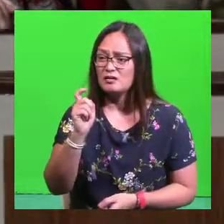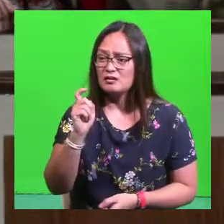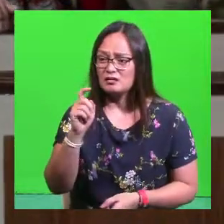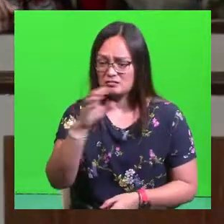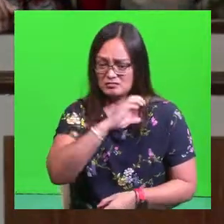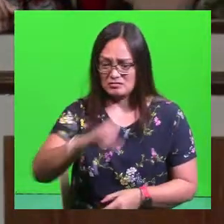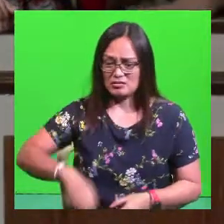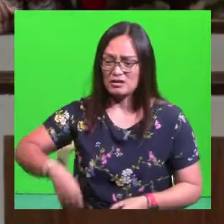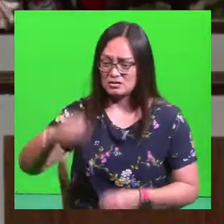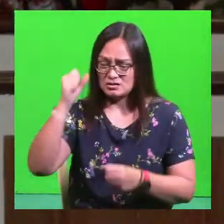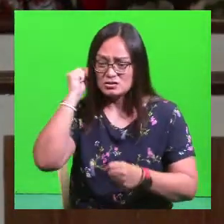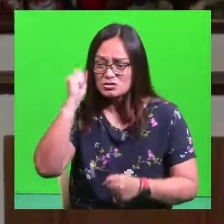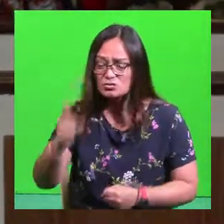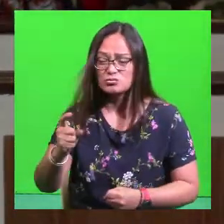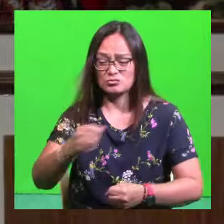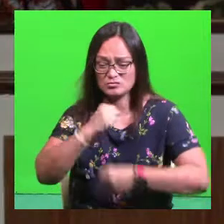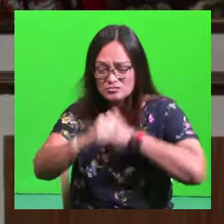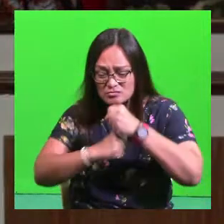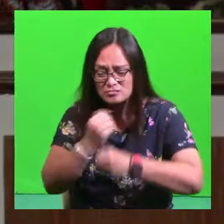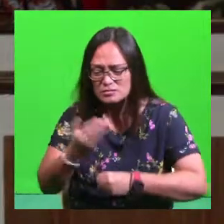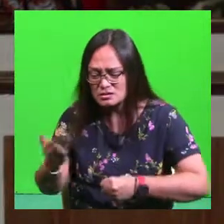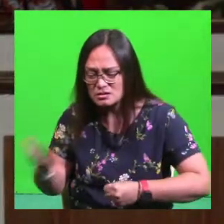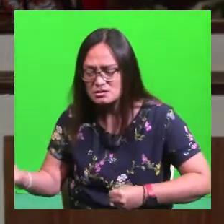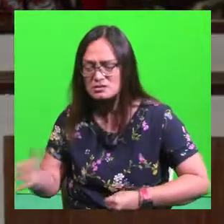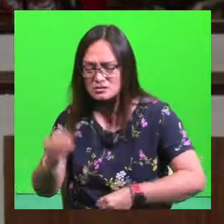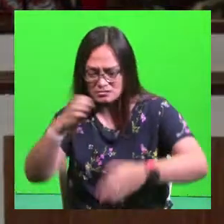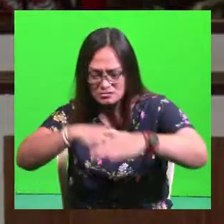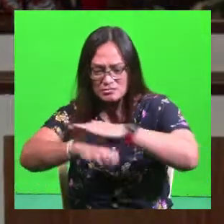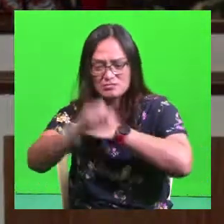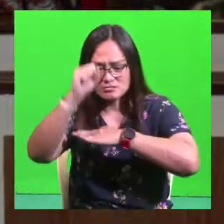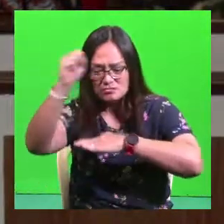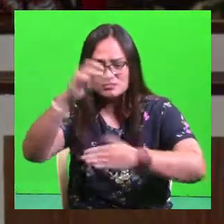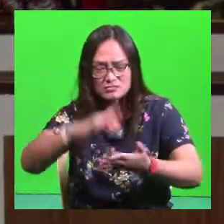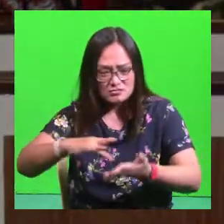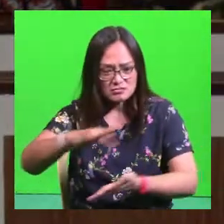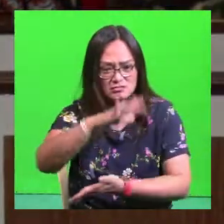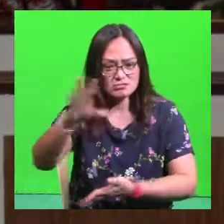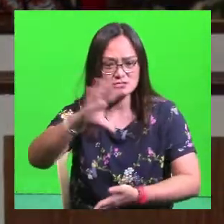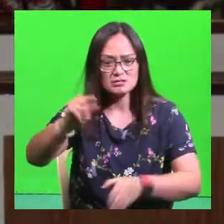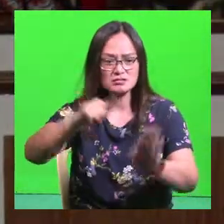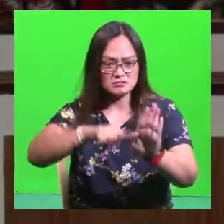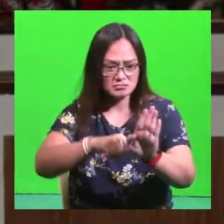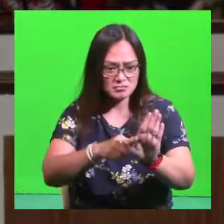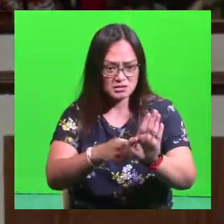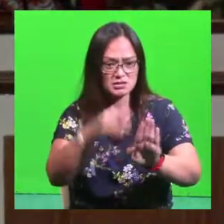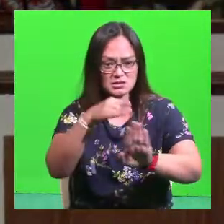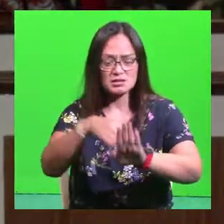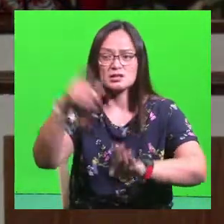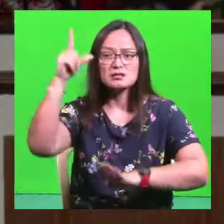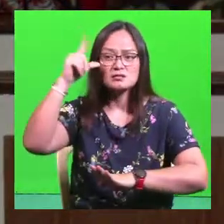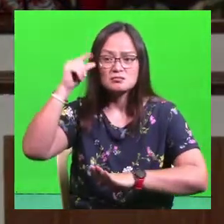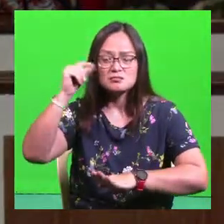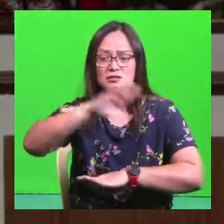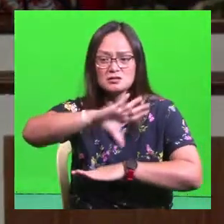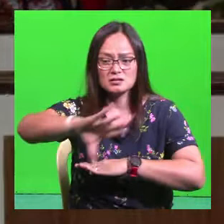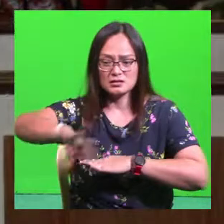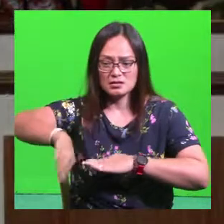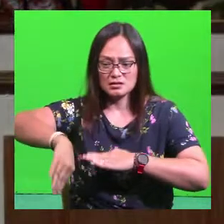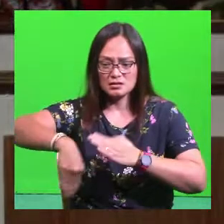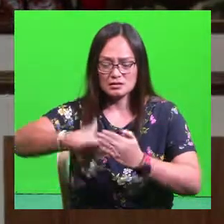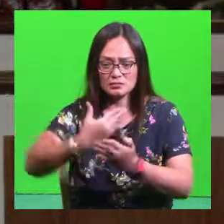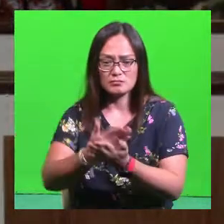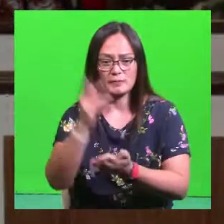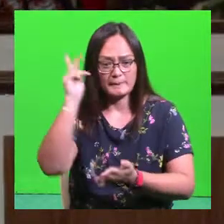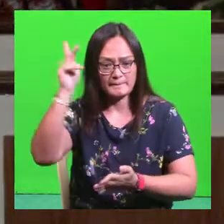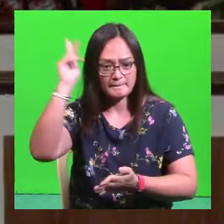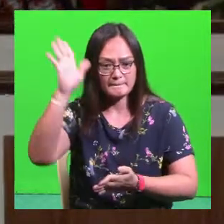His glory? And beginning at Moses and all the prophets, He expounded